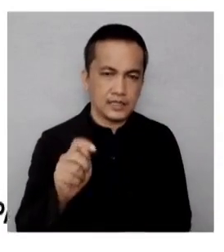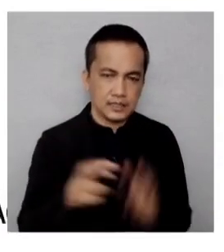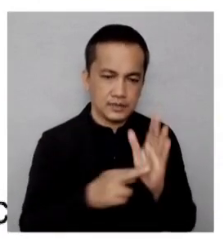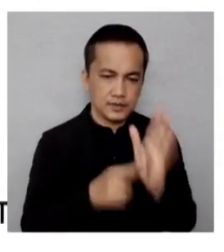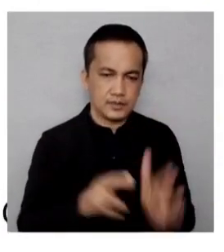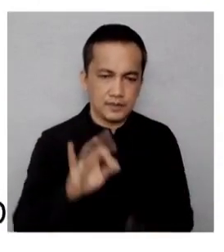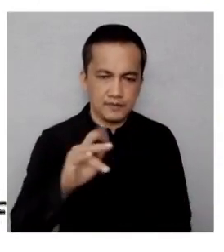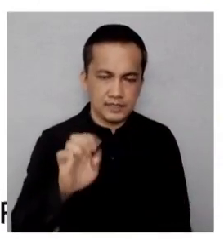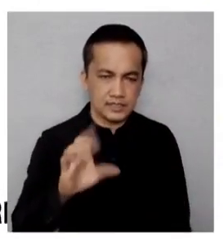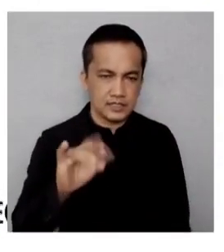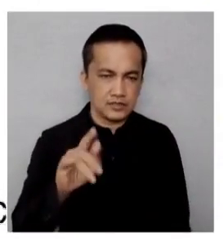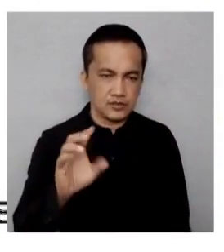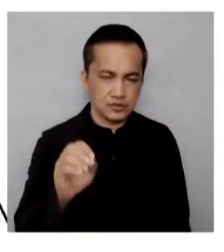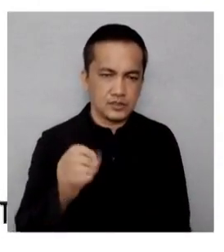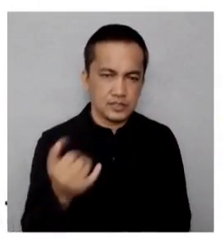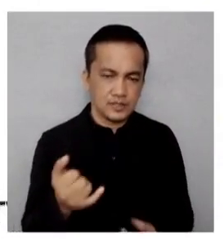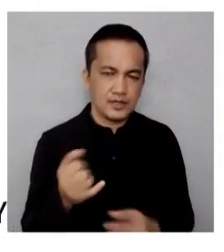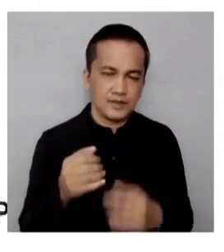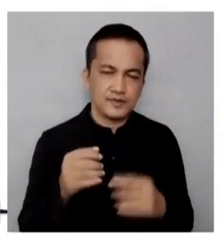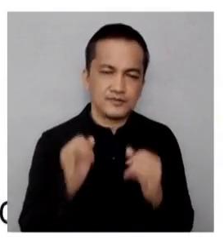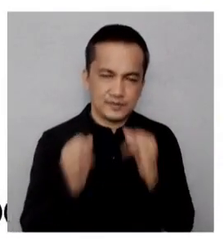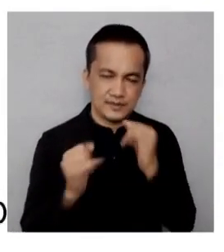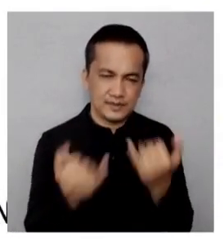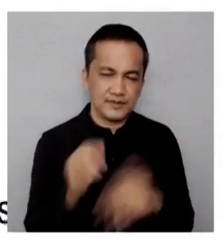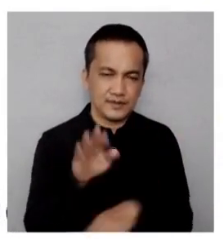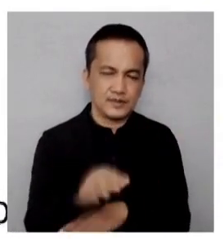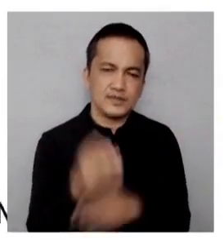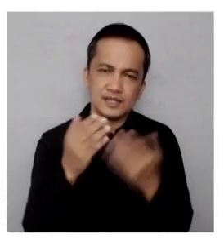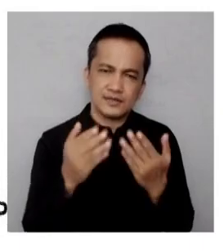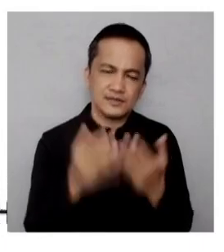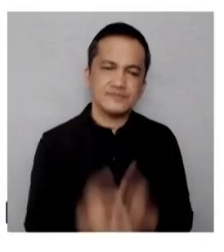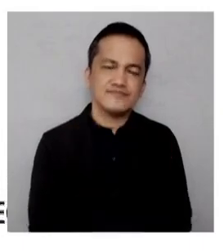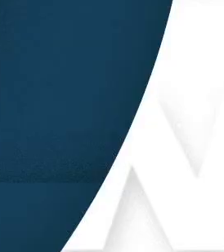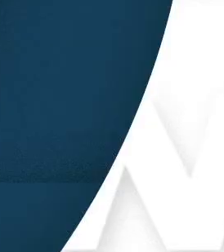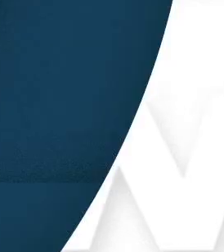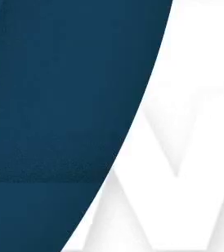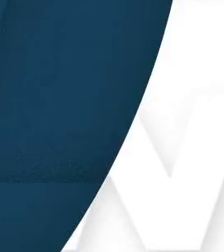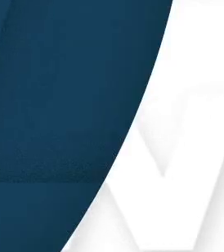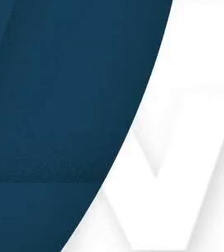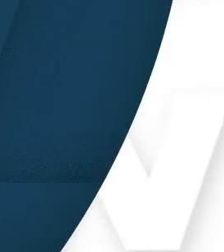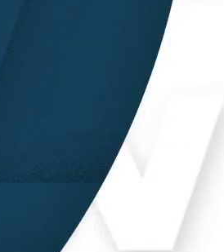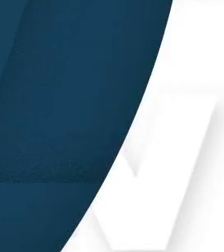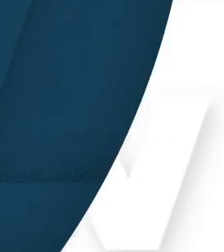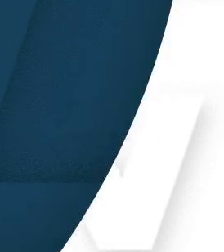Franz Castro joining us this noon. Maraming salamat po. Thanks for joining us today. Thank you kanina.